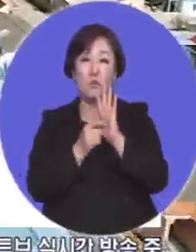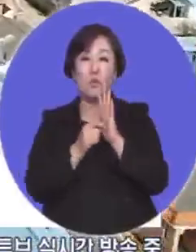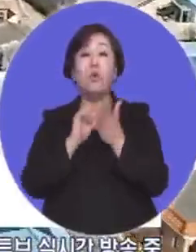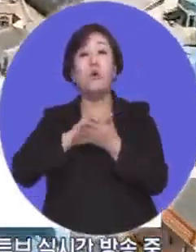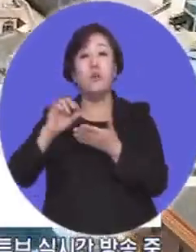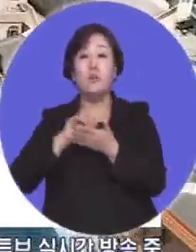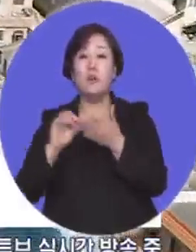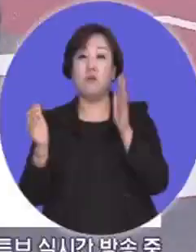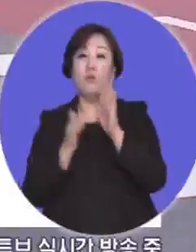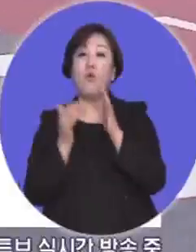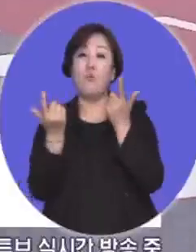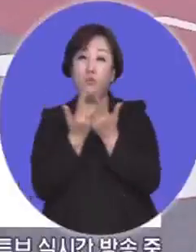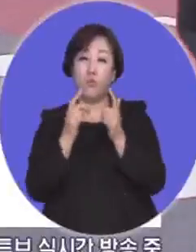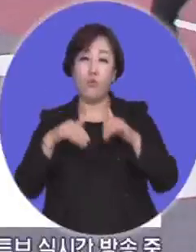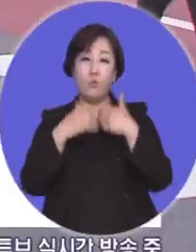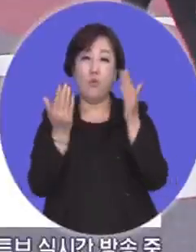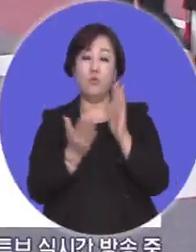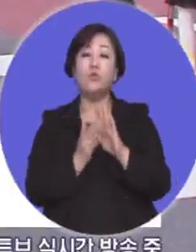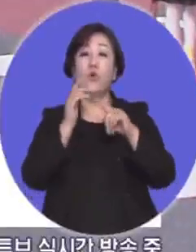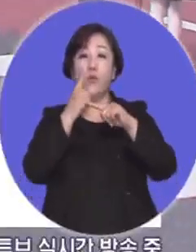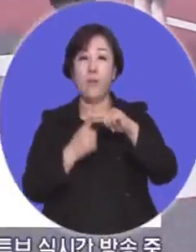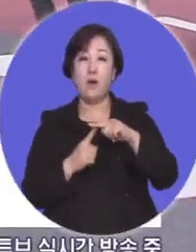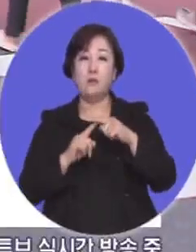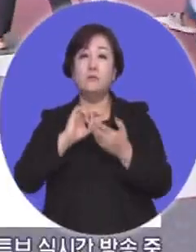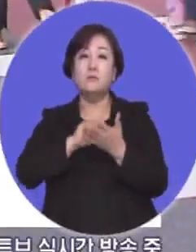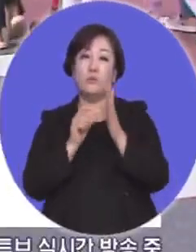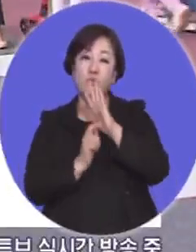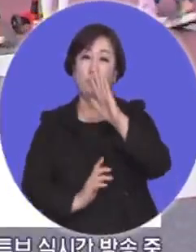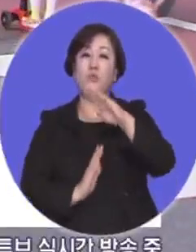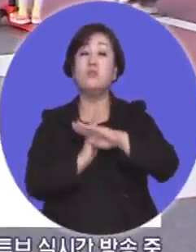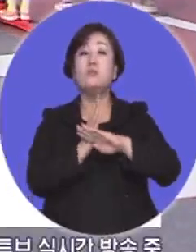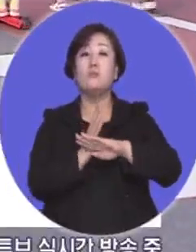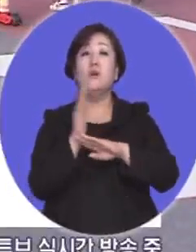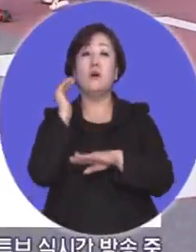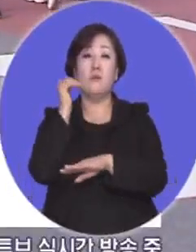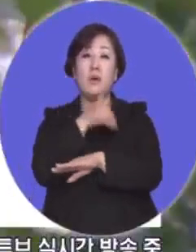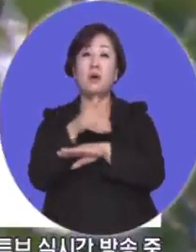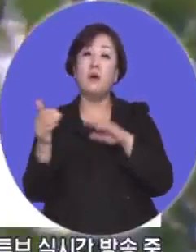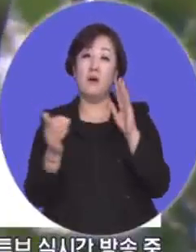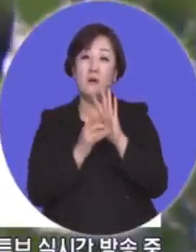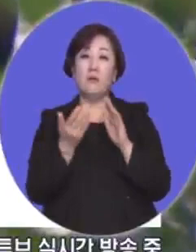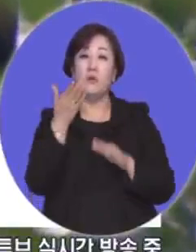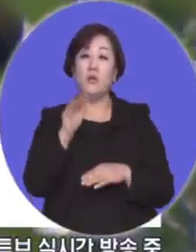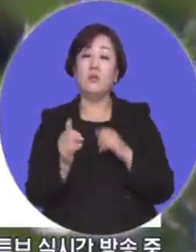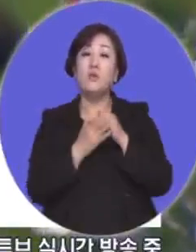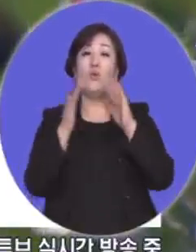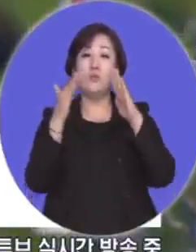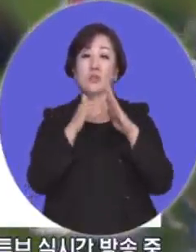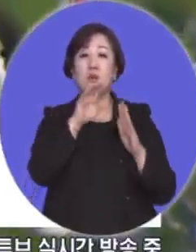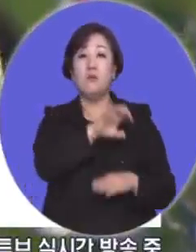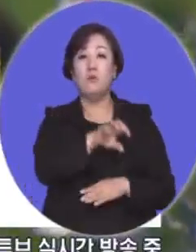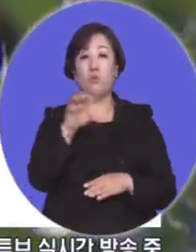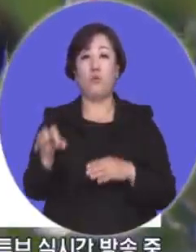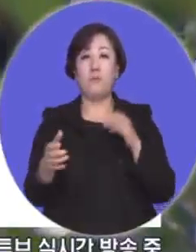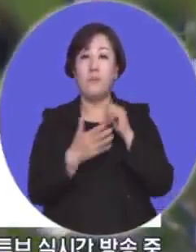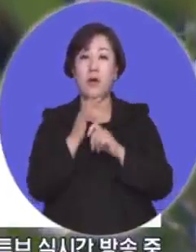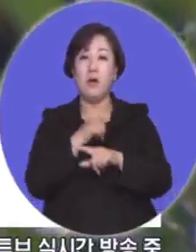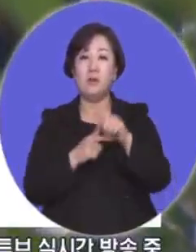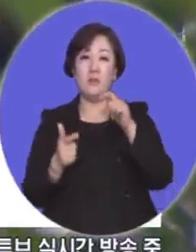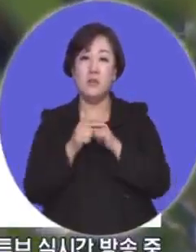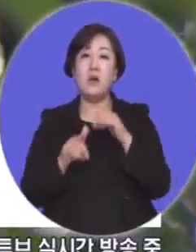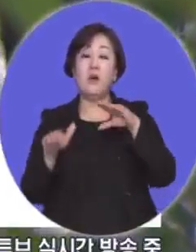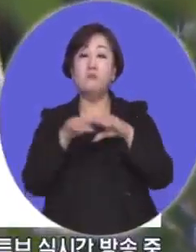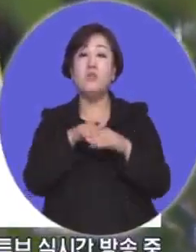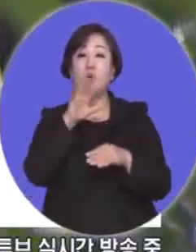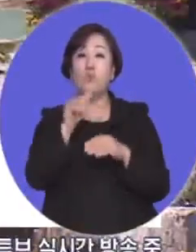이르고 북구 전체 인구의 절반을 넘어섰습니다. 네. 그럼에도 불구하고 이 지역 일원은 여가와